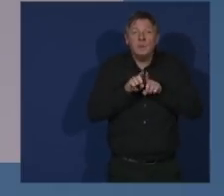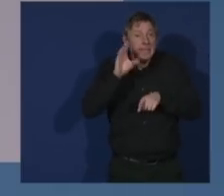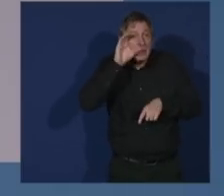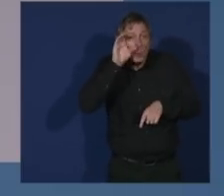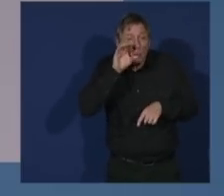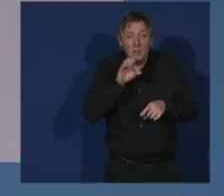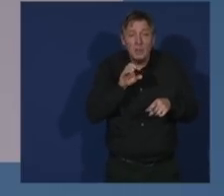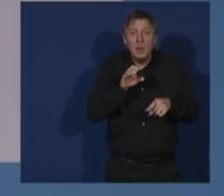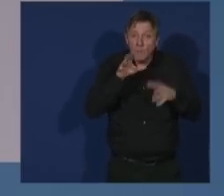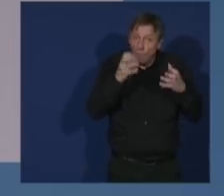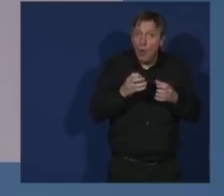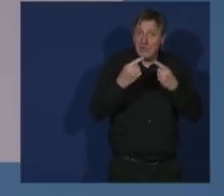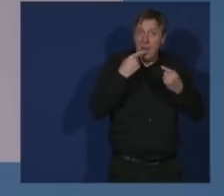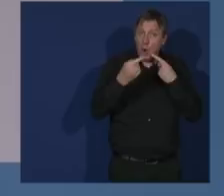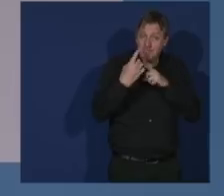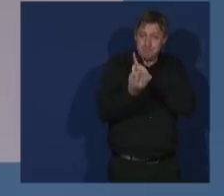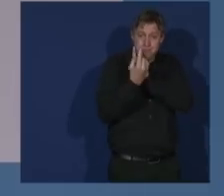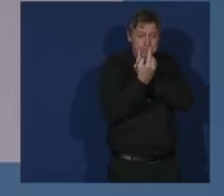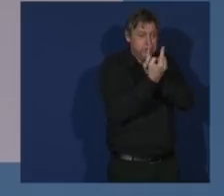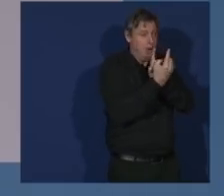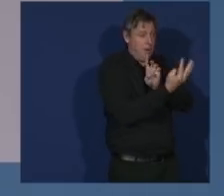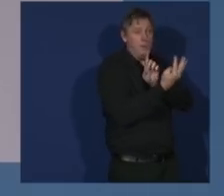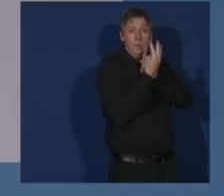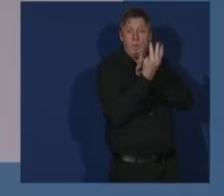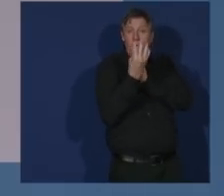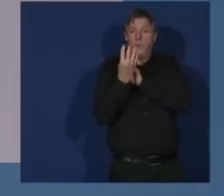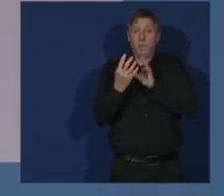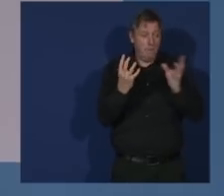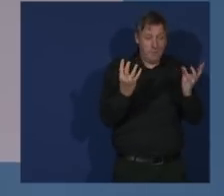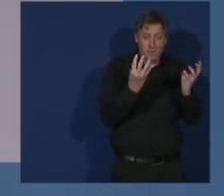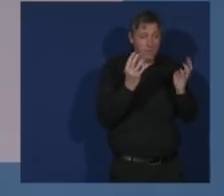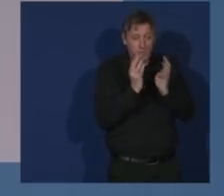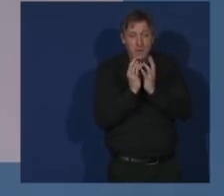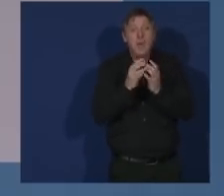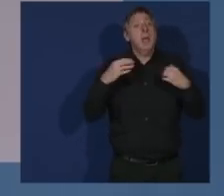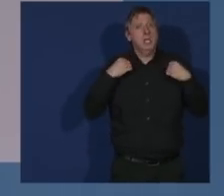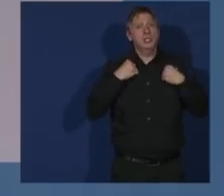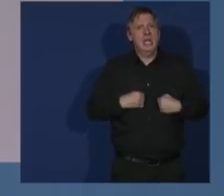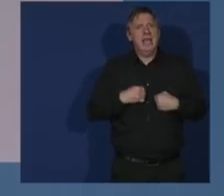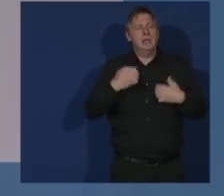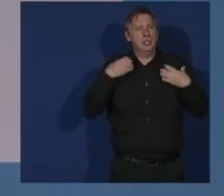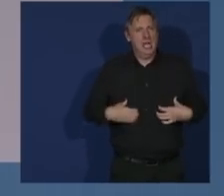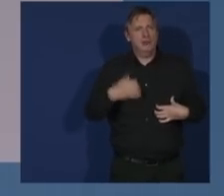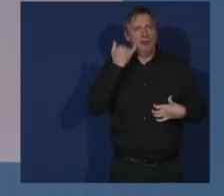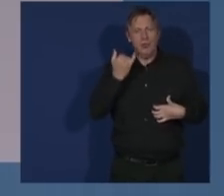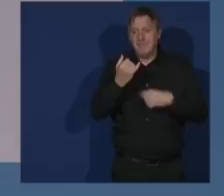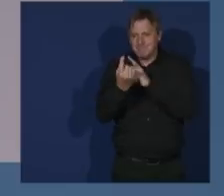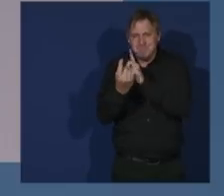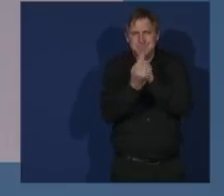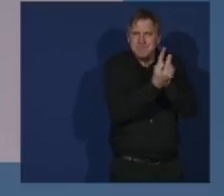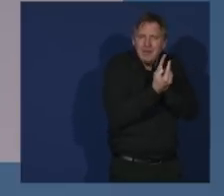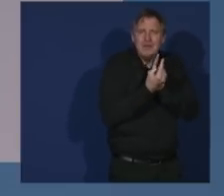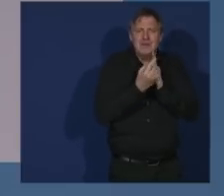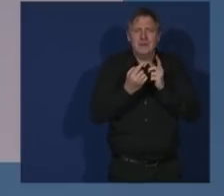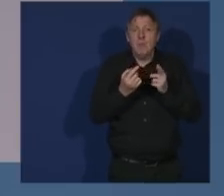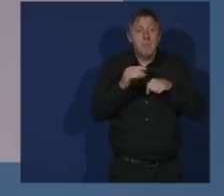avec nous, ceux qui viendront vers nous, surtout, surtout s'ils portent un gilet jaune, en allant là où la politique ne